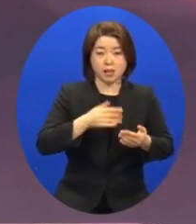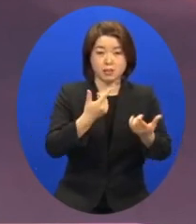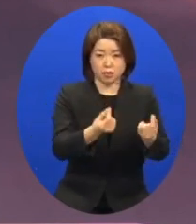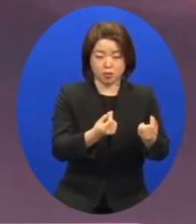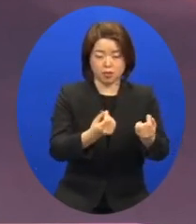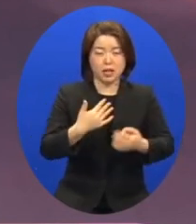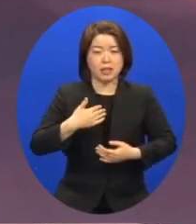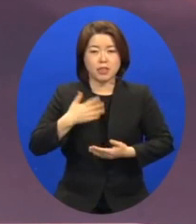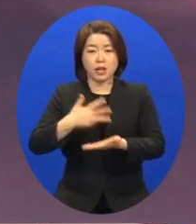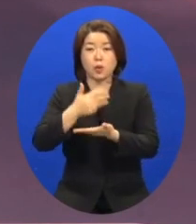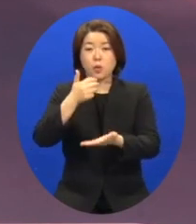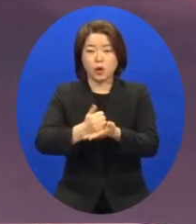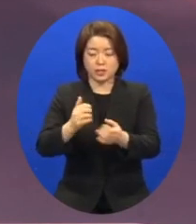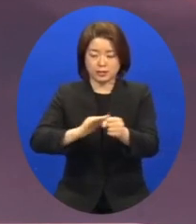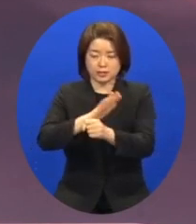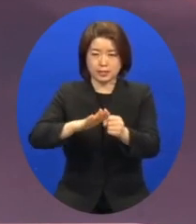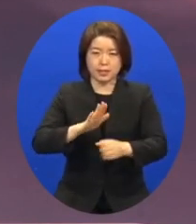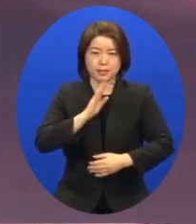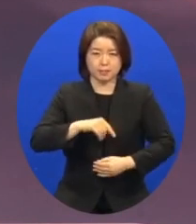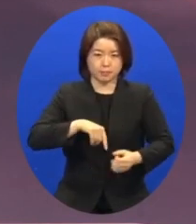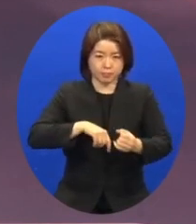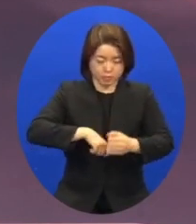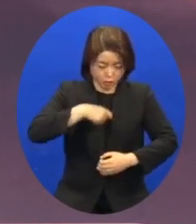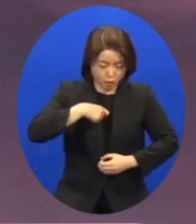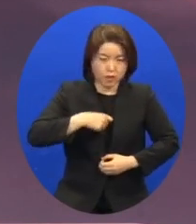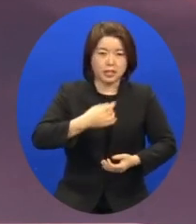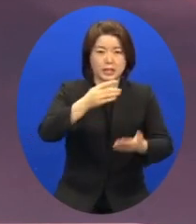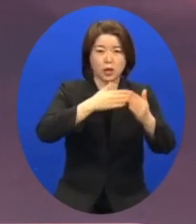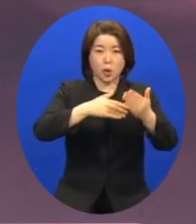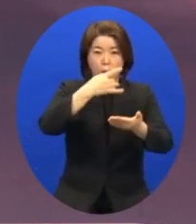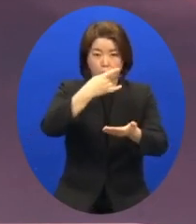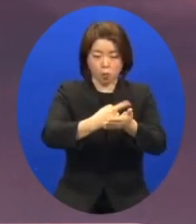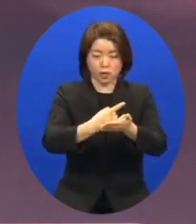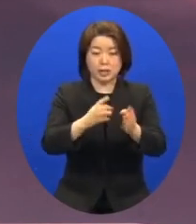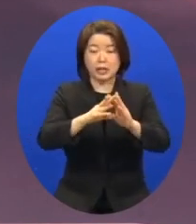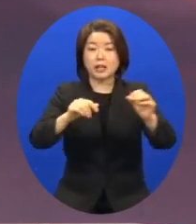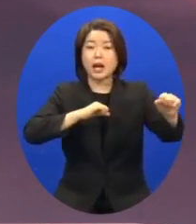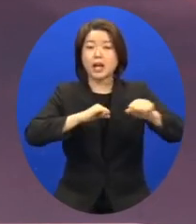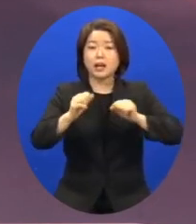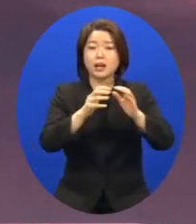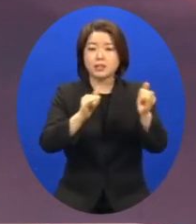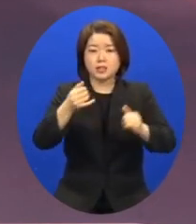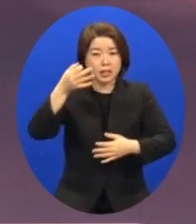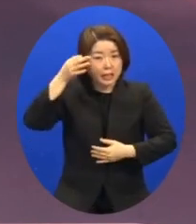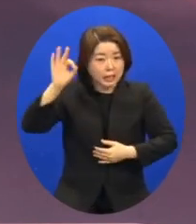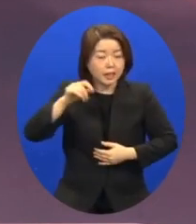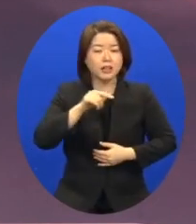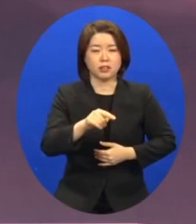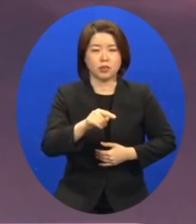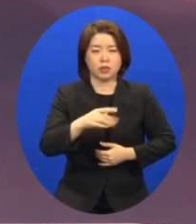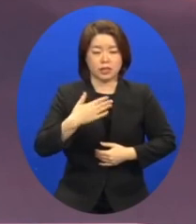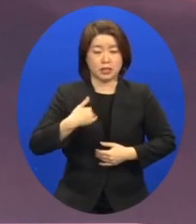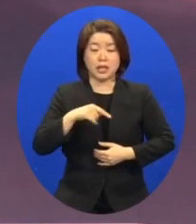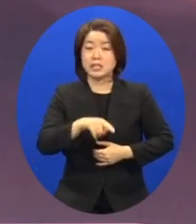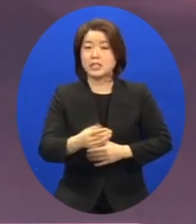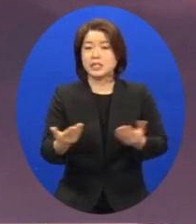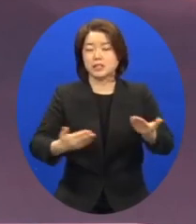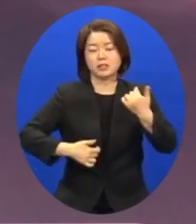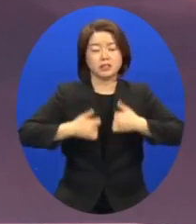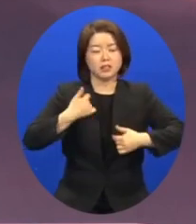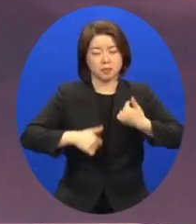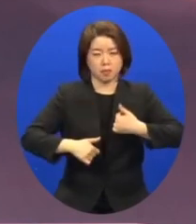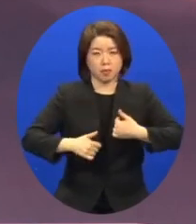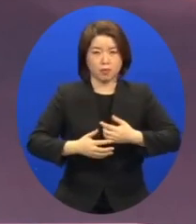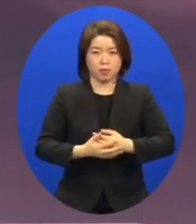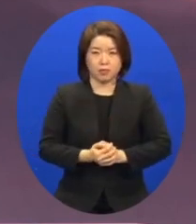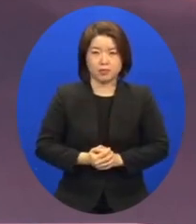여호와는 사랑과 정의와 공의를 땅에 행하는 자인 줄 깨닫는 것이라 나는 이 일을 기뻐하라